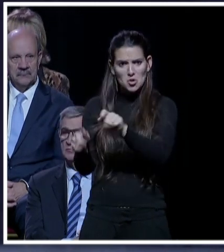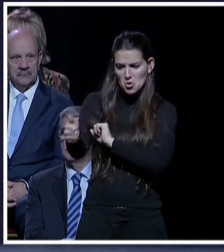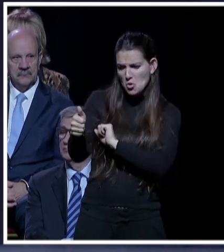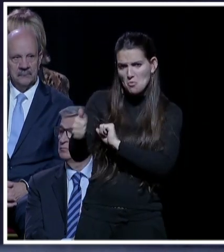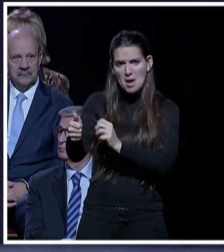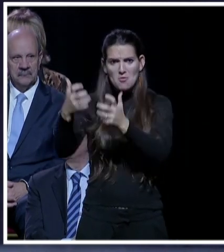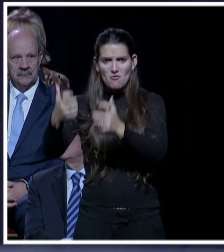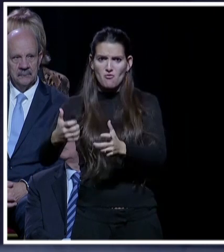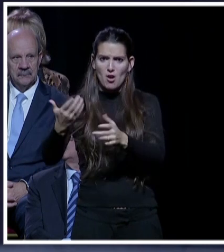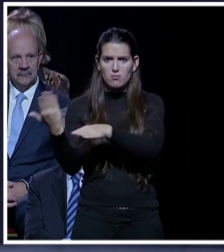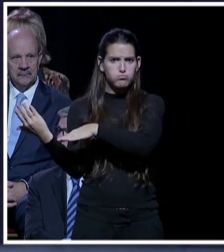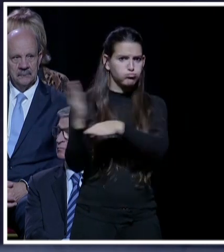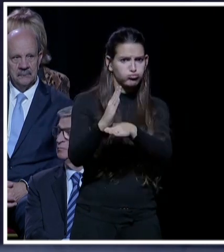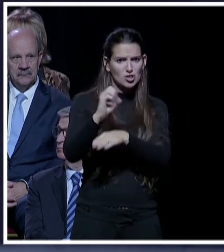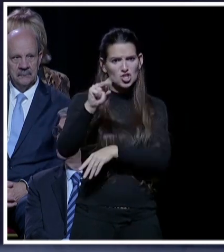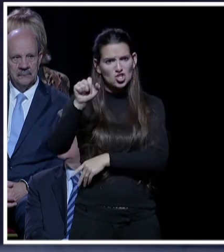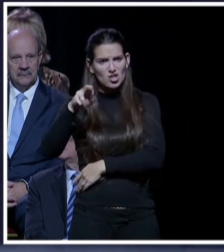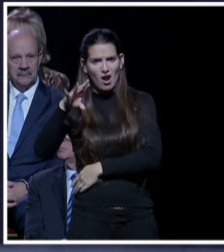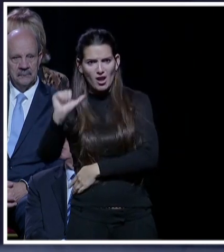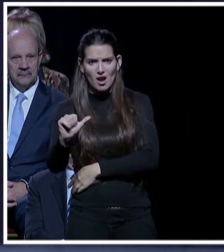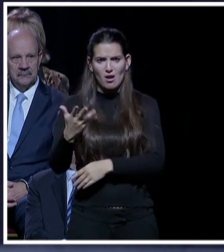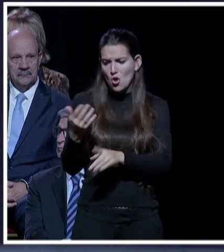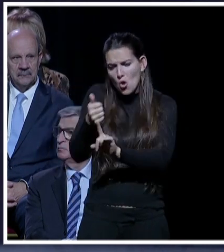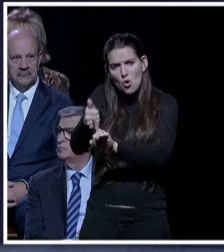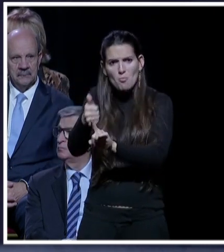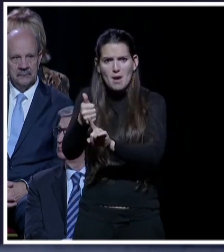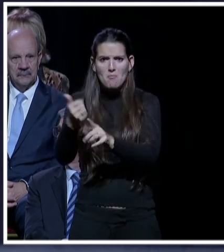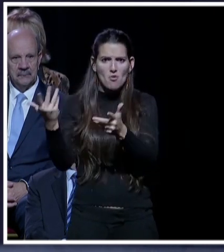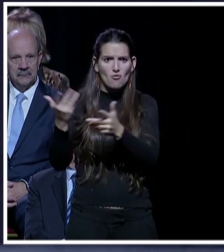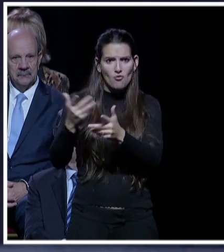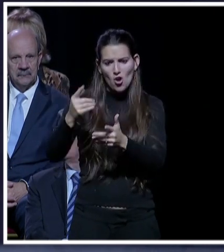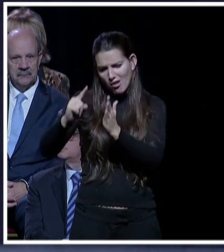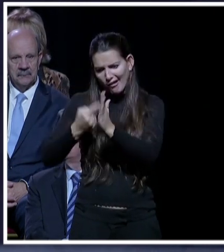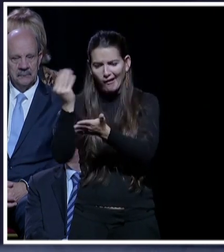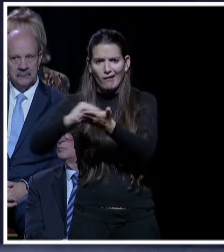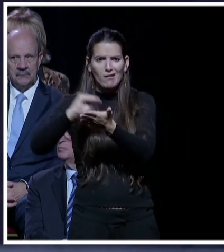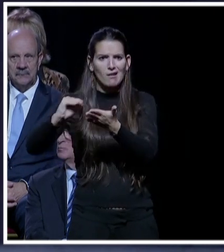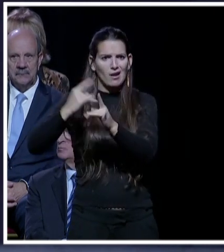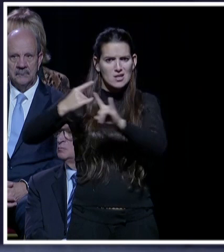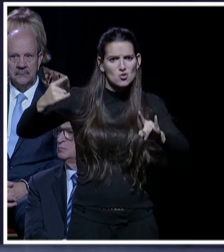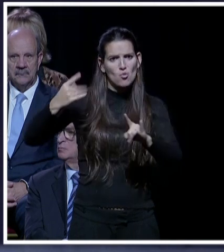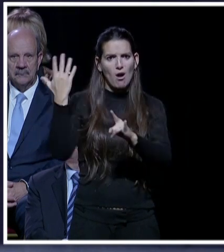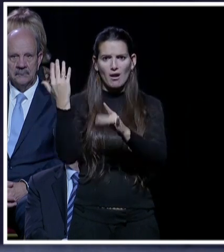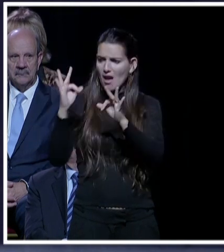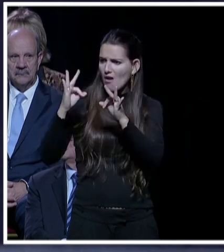la charia. Pas de cadeau à faire à ces wokistes qui veulent réécrire notre histoire et effacer notre culture.